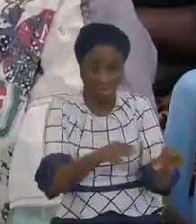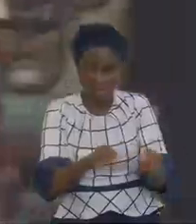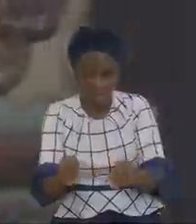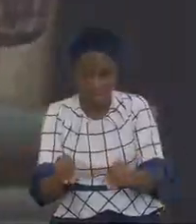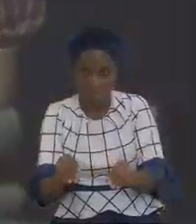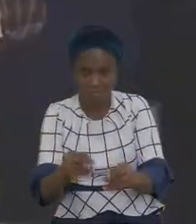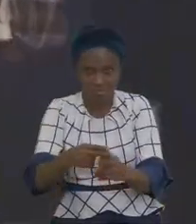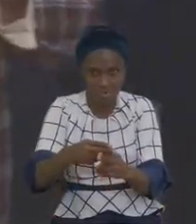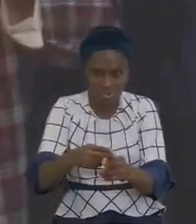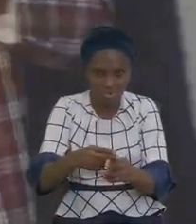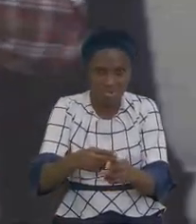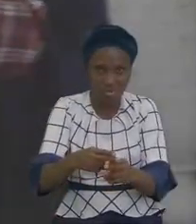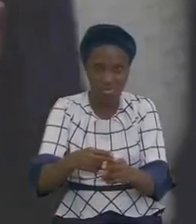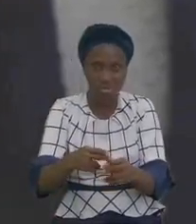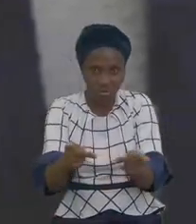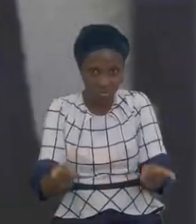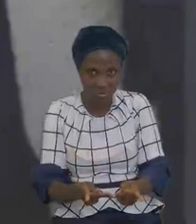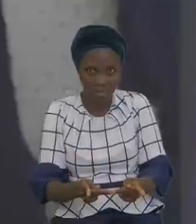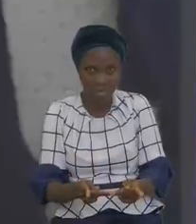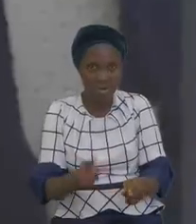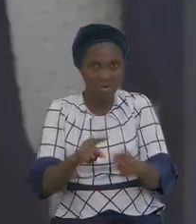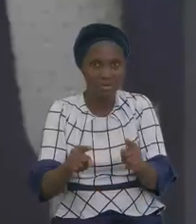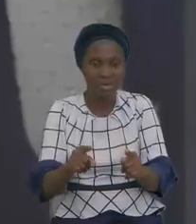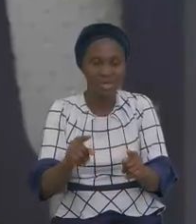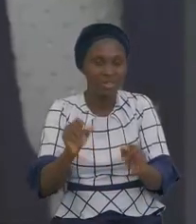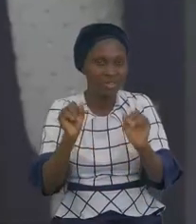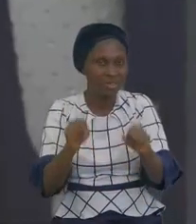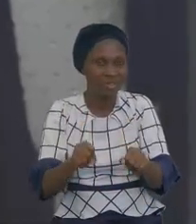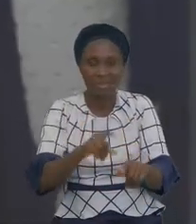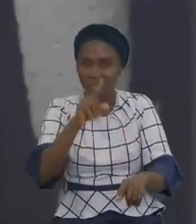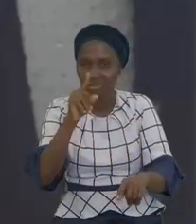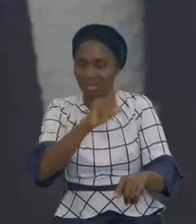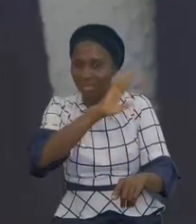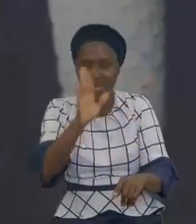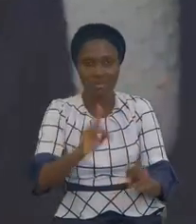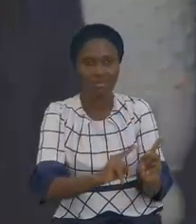mais il ne pourra jamais dépasser la hauteur de cette corde.